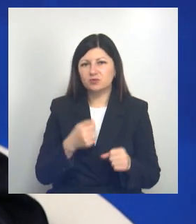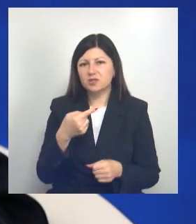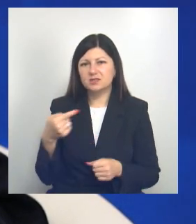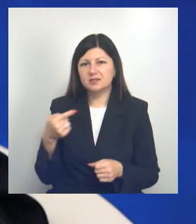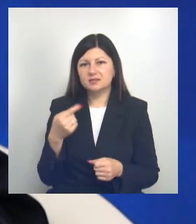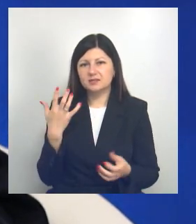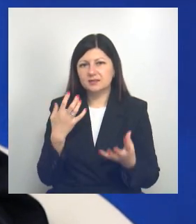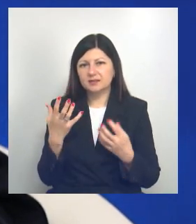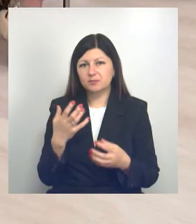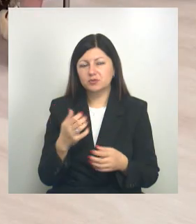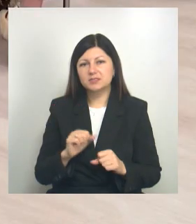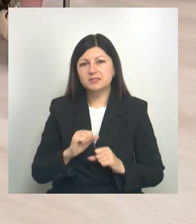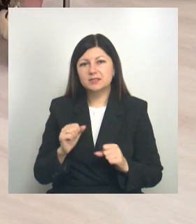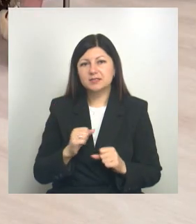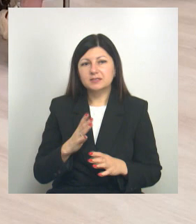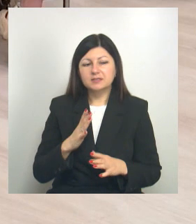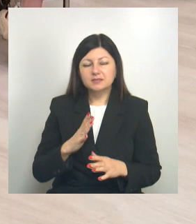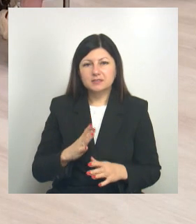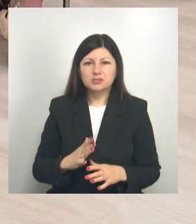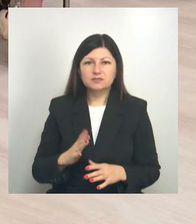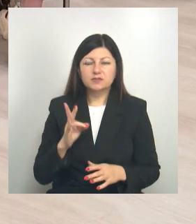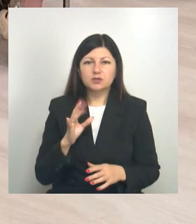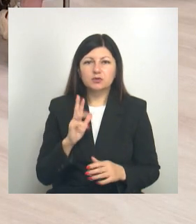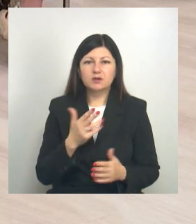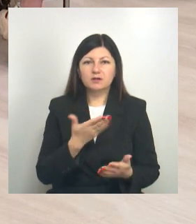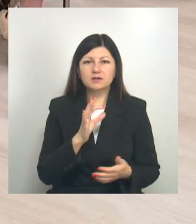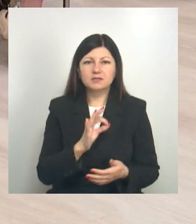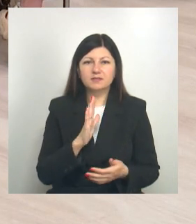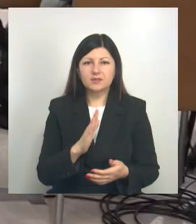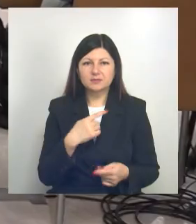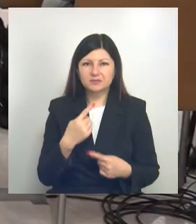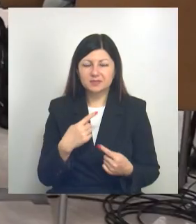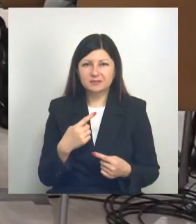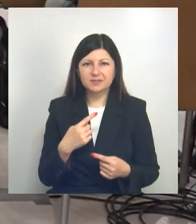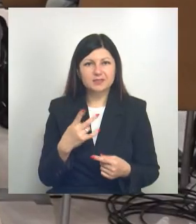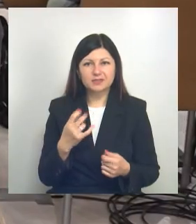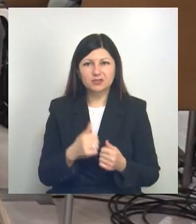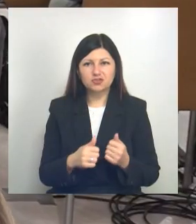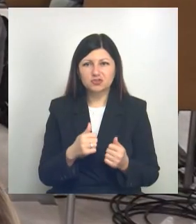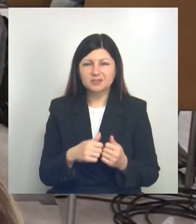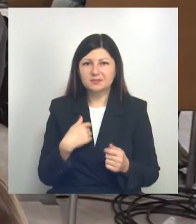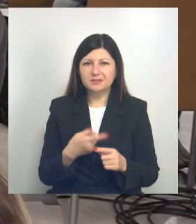отрицательных эмоций. Стараюсь сдерживаться, но вот как Оксана Вадимовна говорит, что не часто